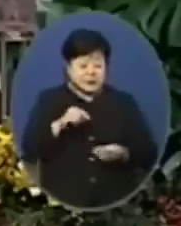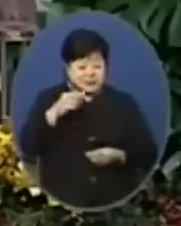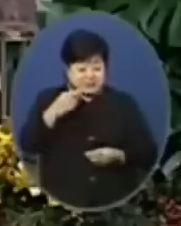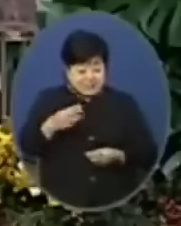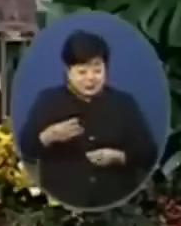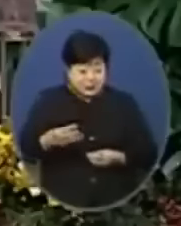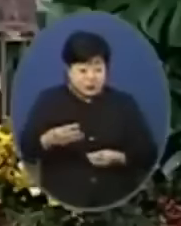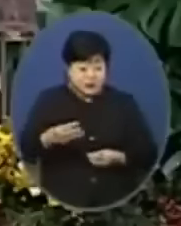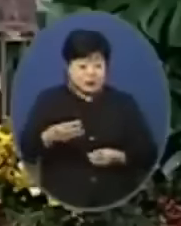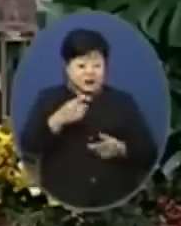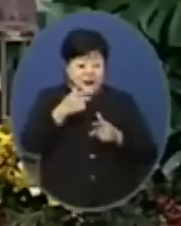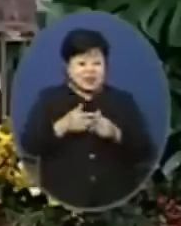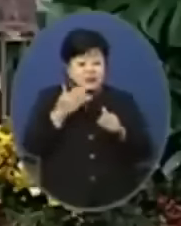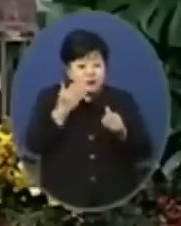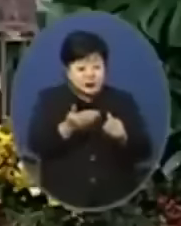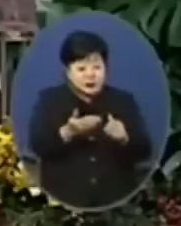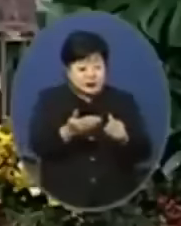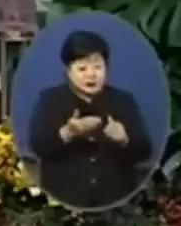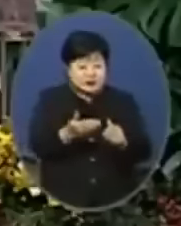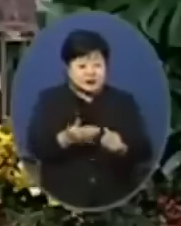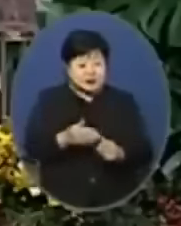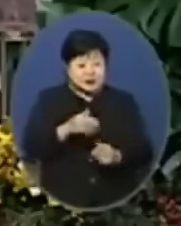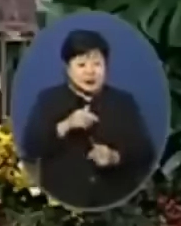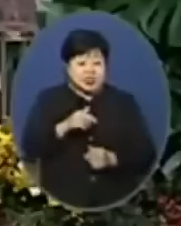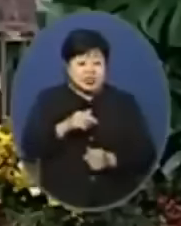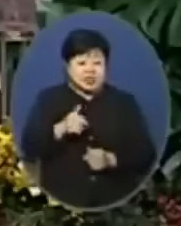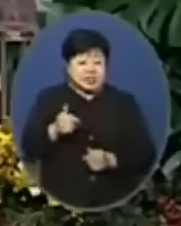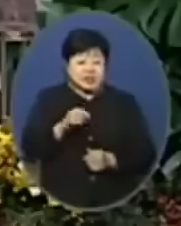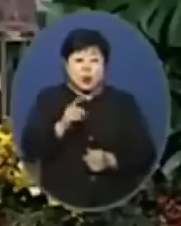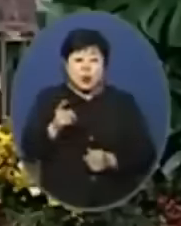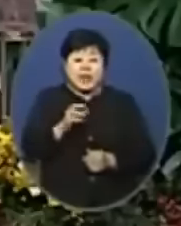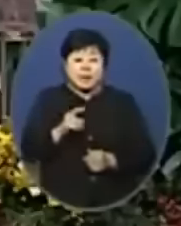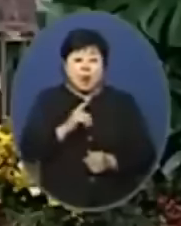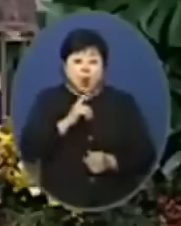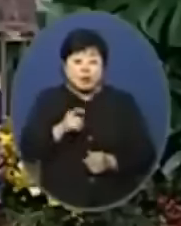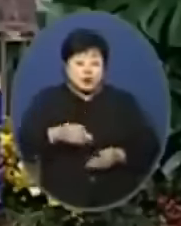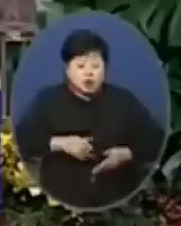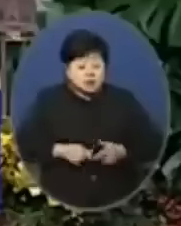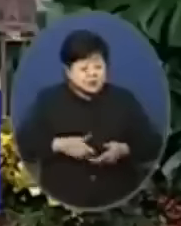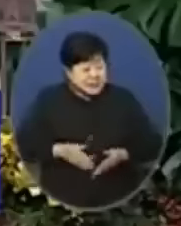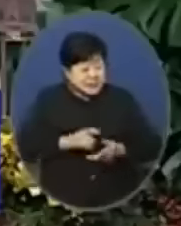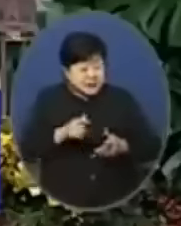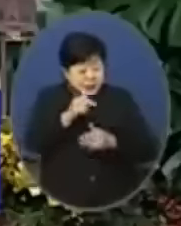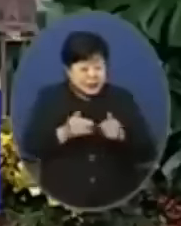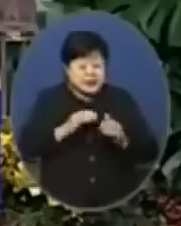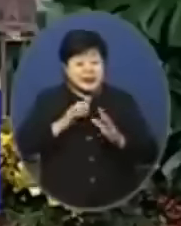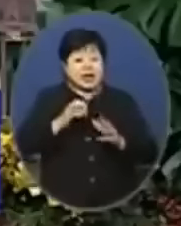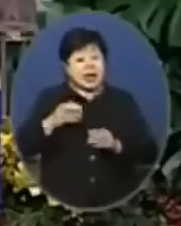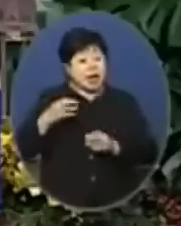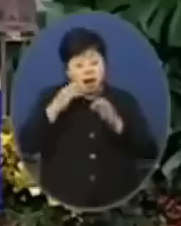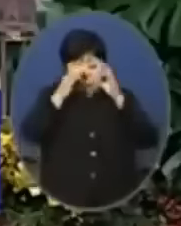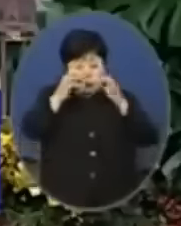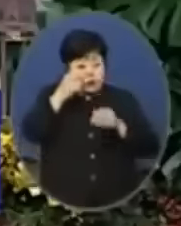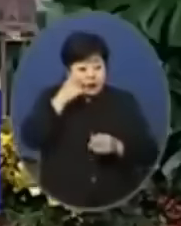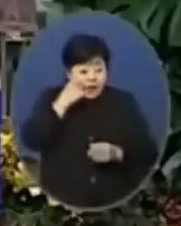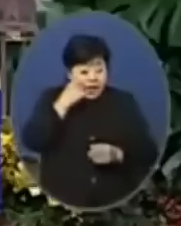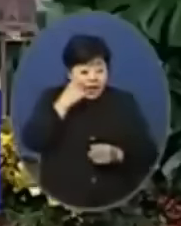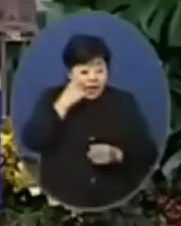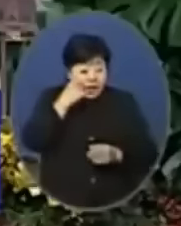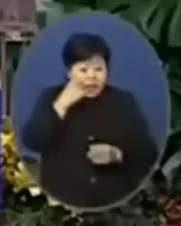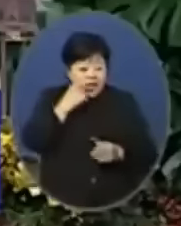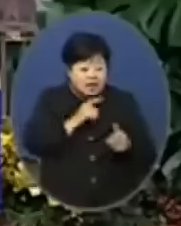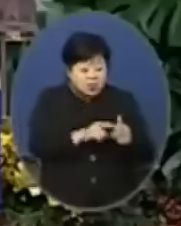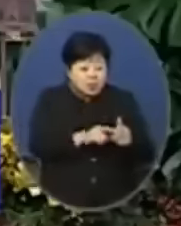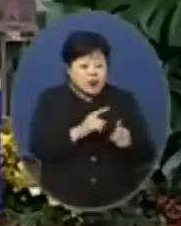보면 예수님께서 니고데모에게 말씀하기를 사람이 거듭나지 아니하면 하나님의 나라를 볼 수 없느니라. 니고데모가